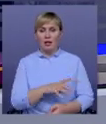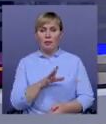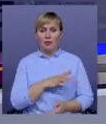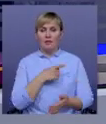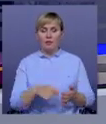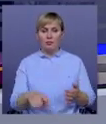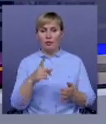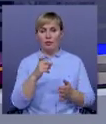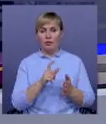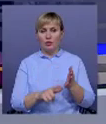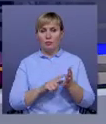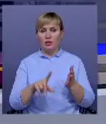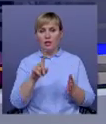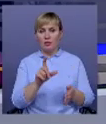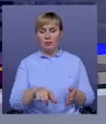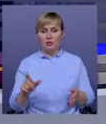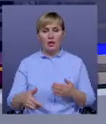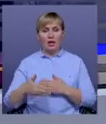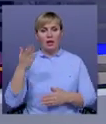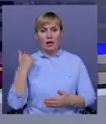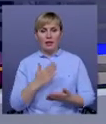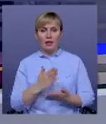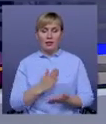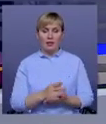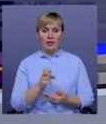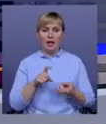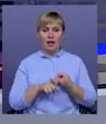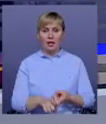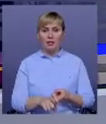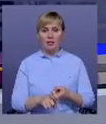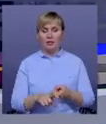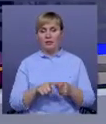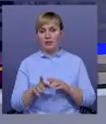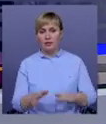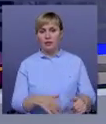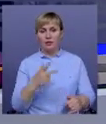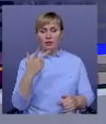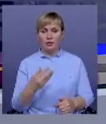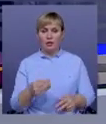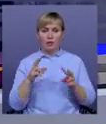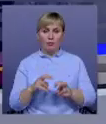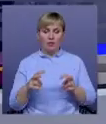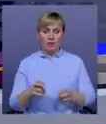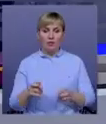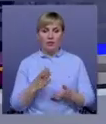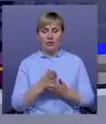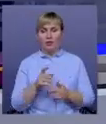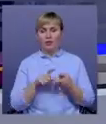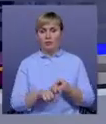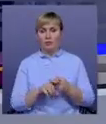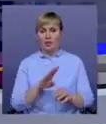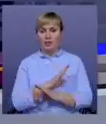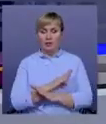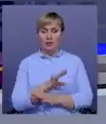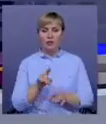выписан 171 пациент. Ранее они находились на карантине. В течение 3 дней их обследовали на наличие смертельной инфекции, а